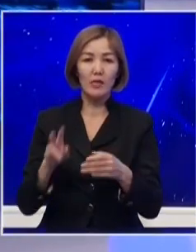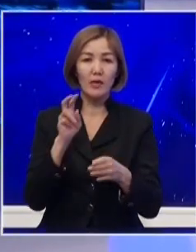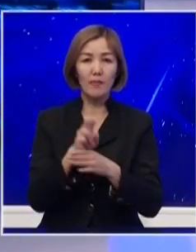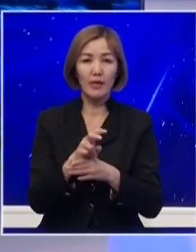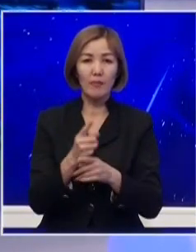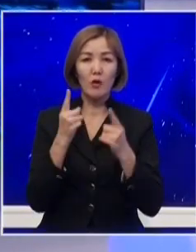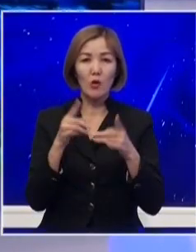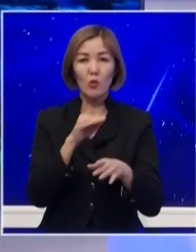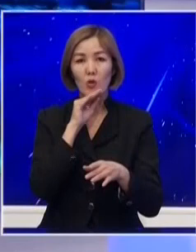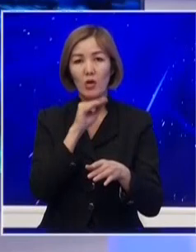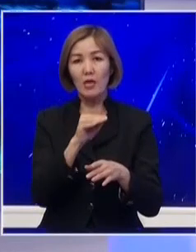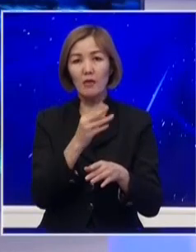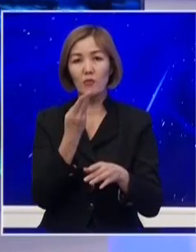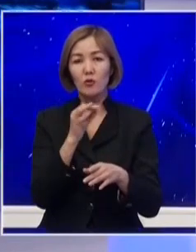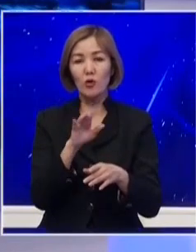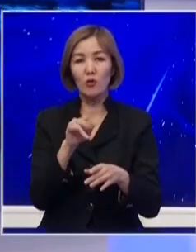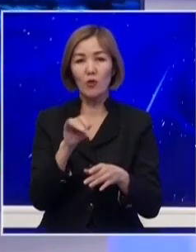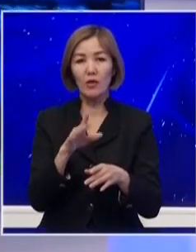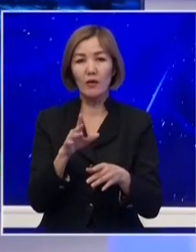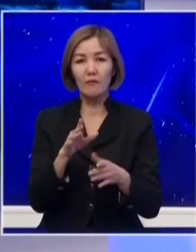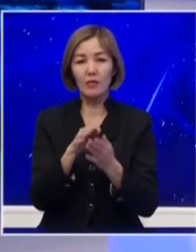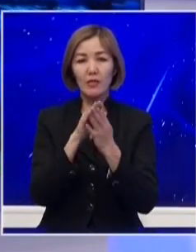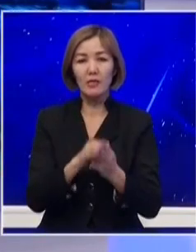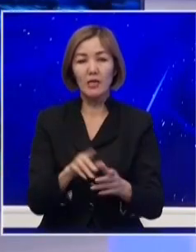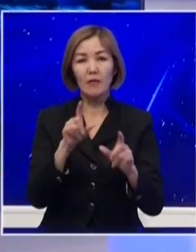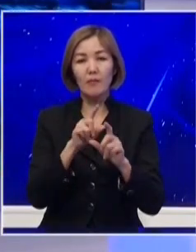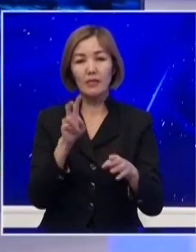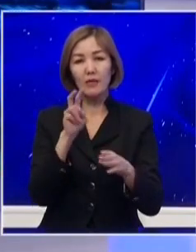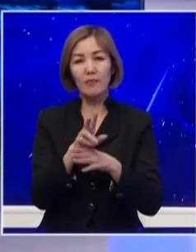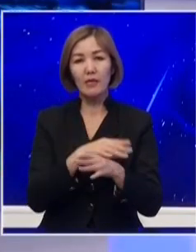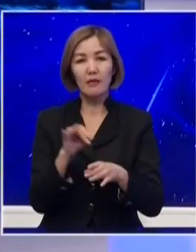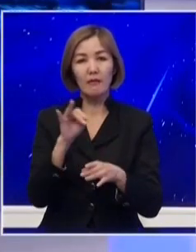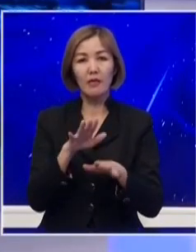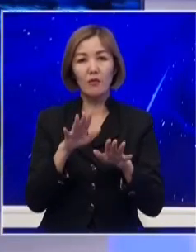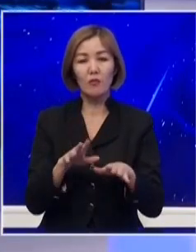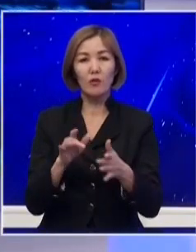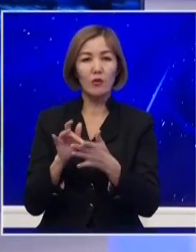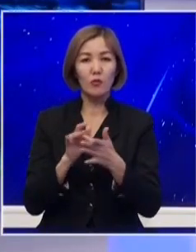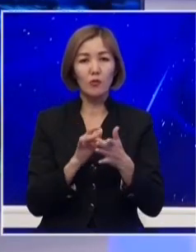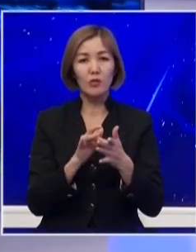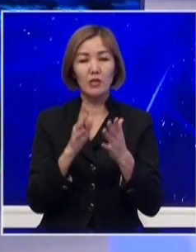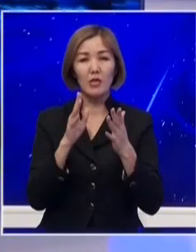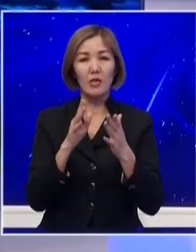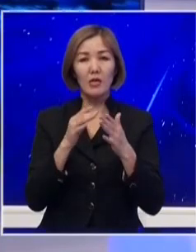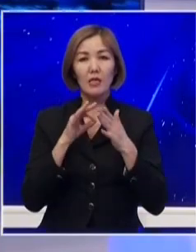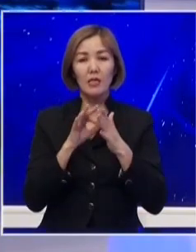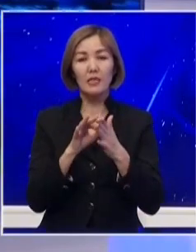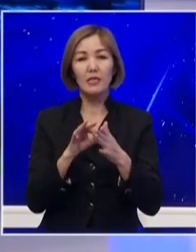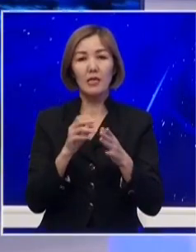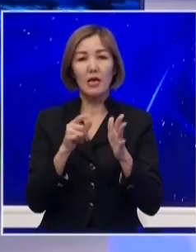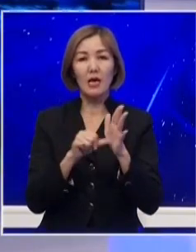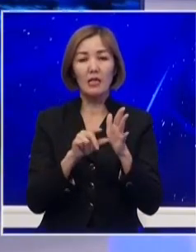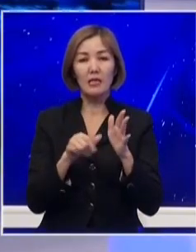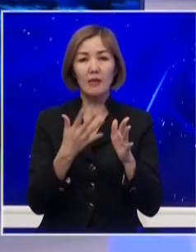ұлы ғалымы ағартушы Шоқан Уәлихановтың зират басына барды. Тарихи орынға келетін туристер үшін кесенеге апаратын 6,5